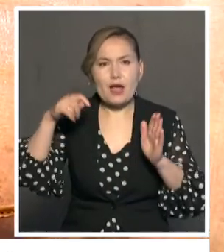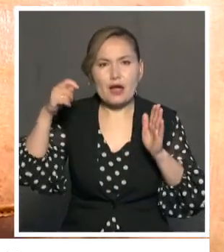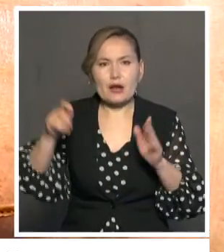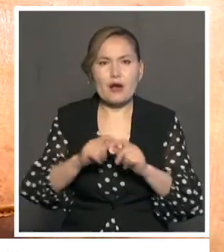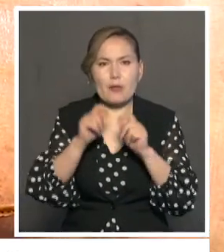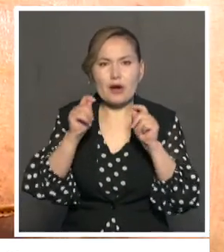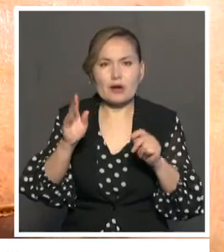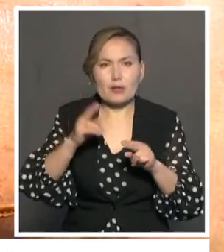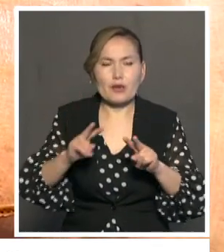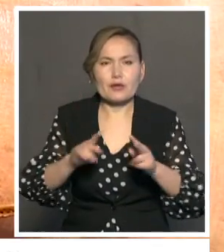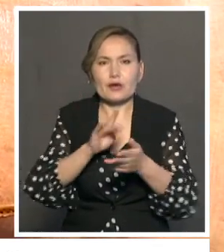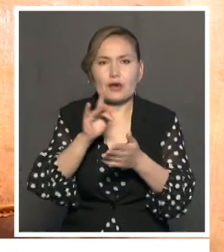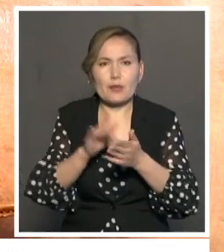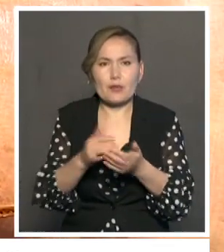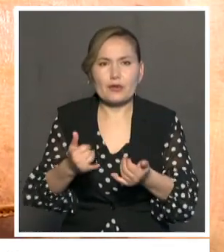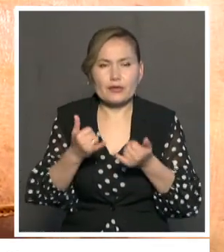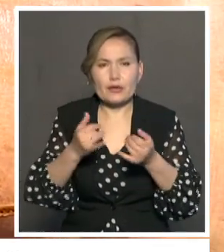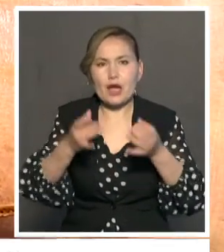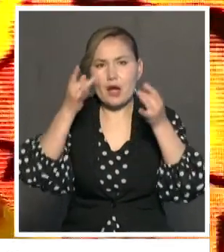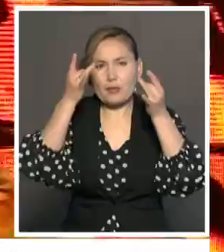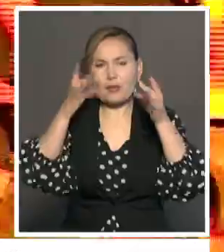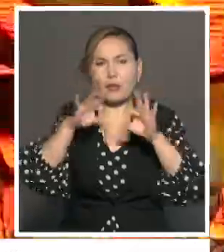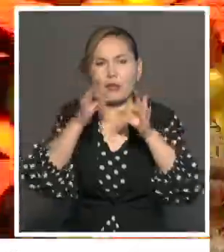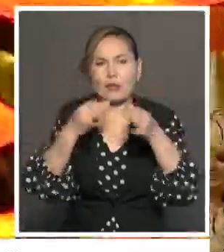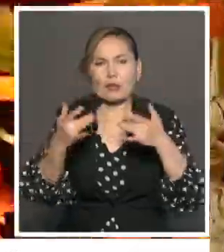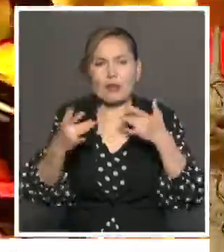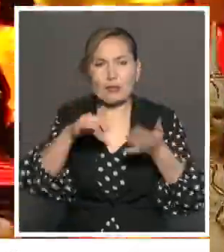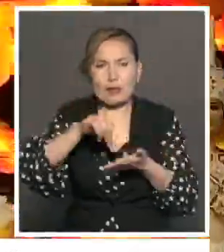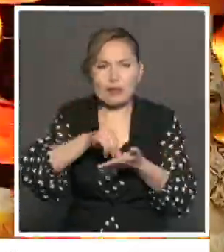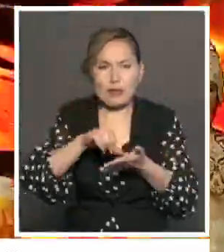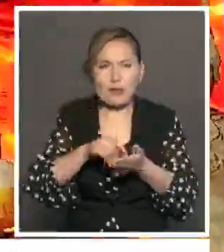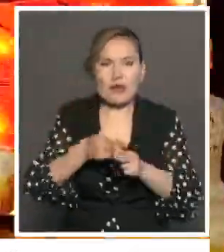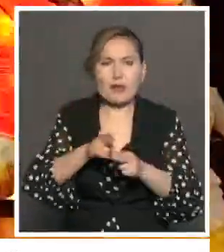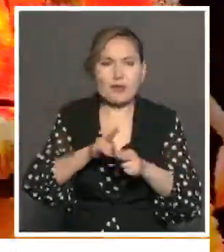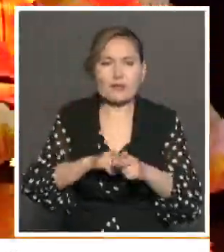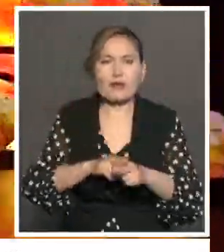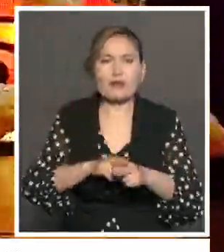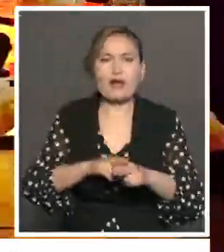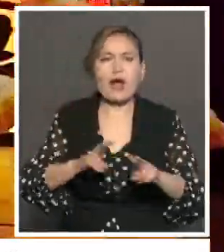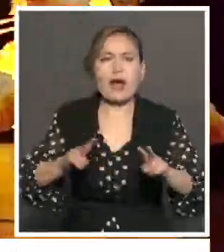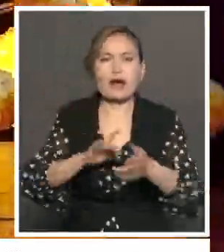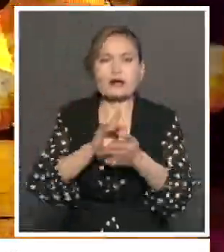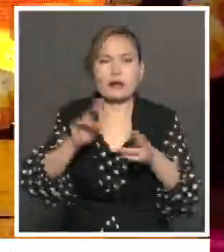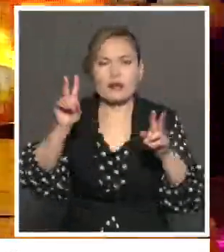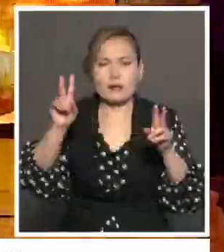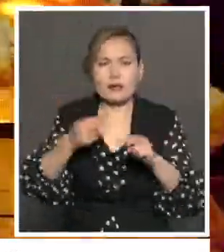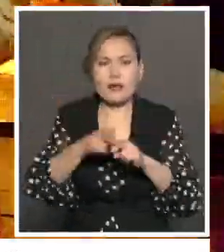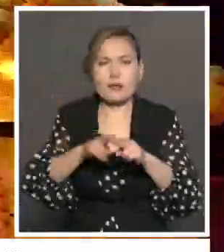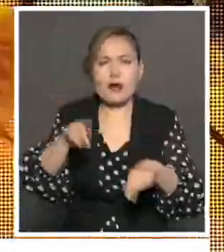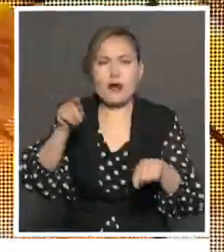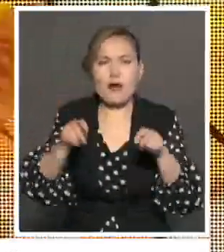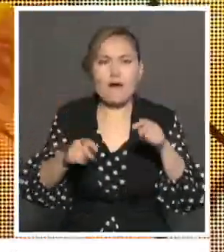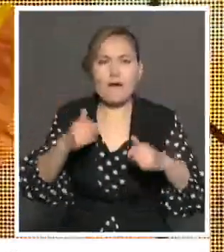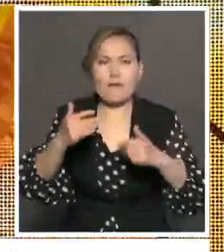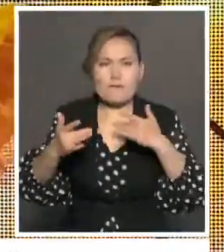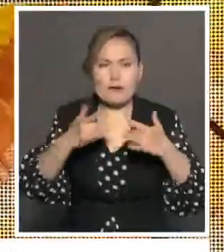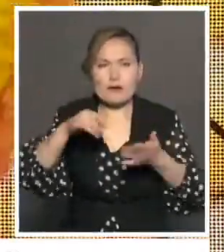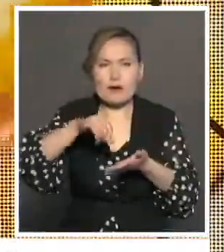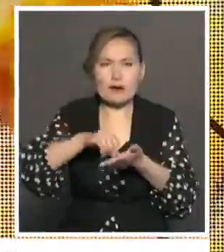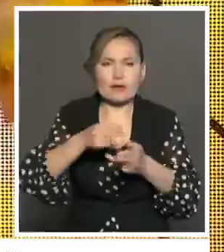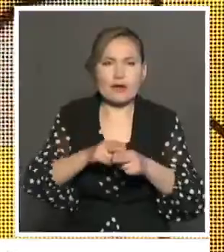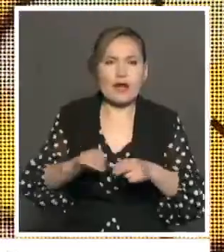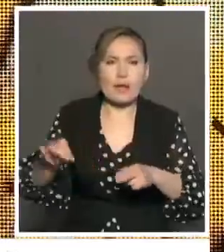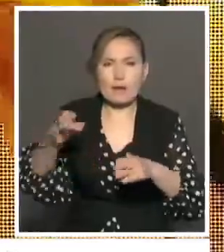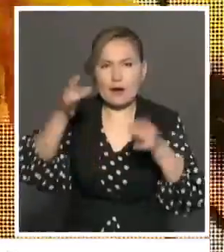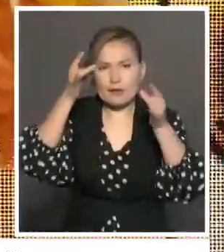тұсаукесері болады. Елорда күніне орай мәдениет және өнер қайраткерлері «Сәлем Елорда» деп аталатын фестивальге қатысады. Тарихи